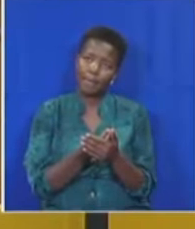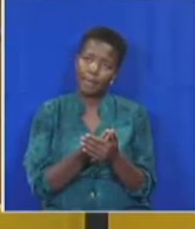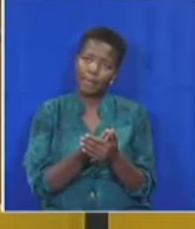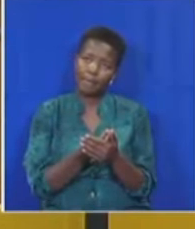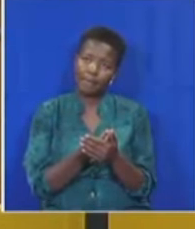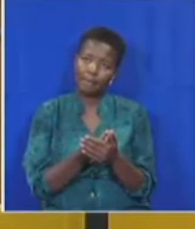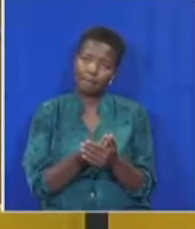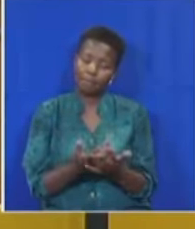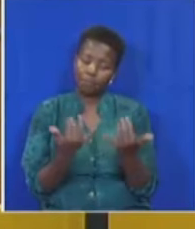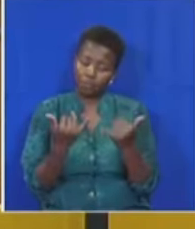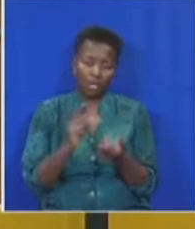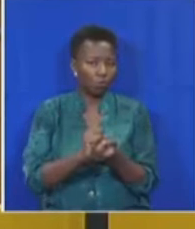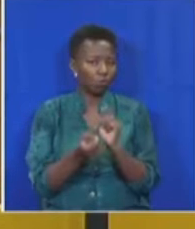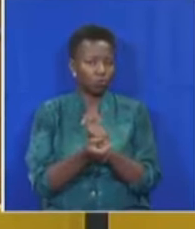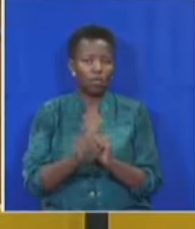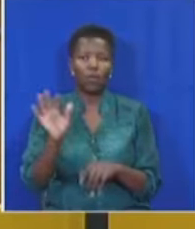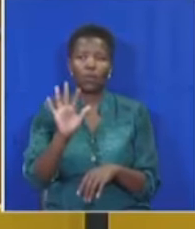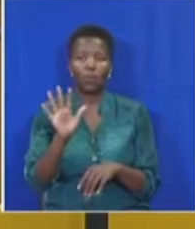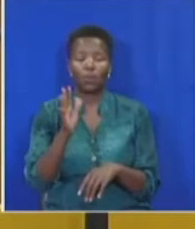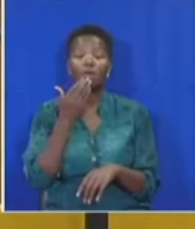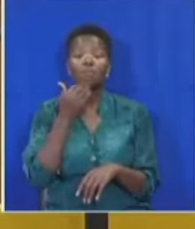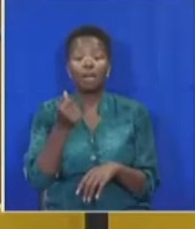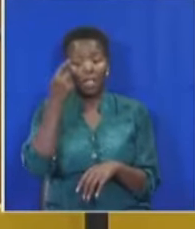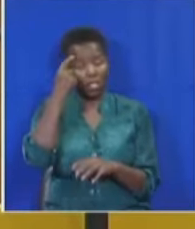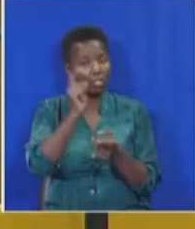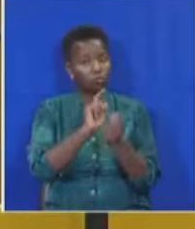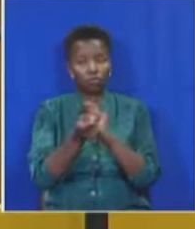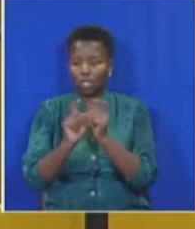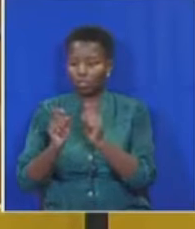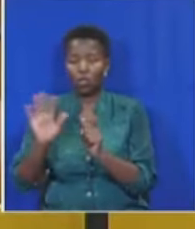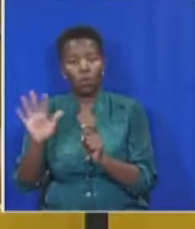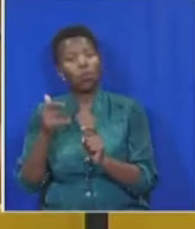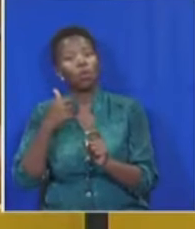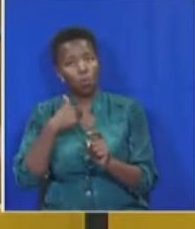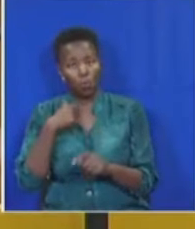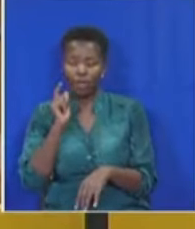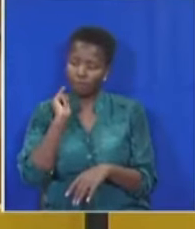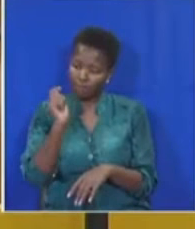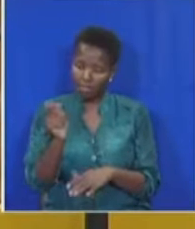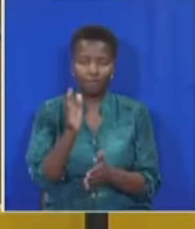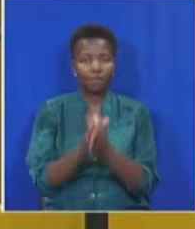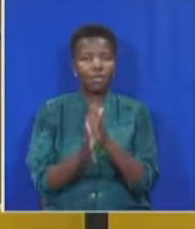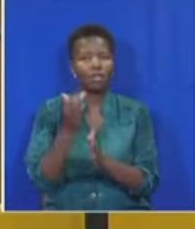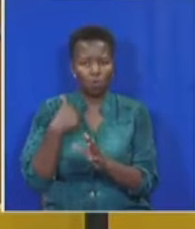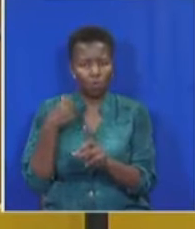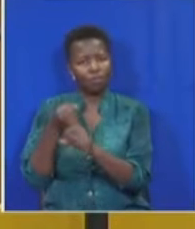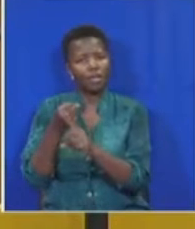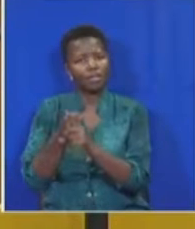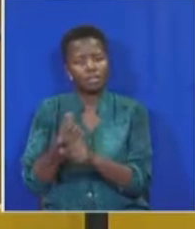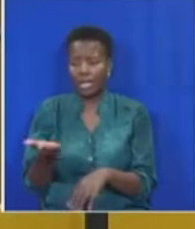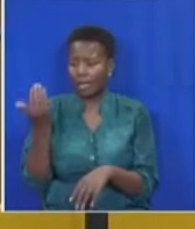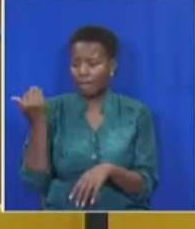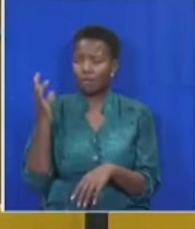siza kulwa not uba bantu badle ii-handouts sigaqele kule nto ngubani onepokithi